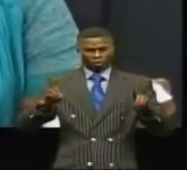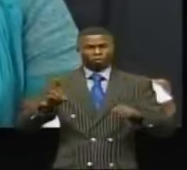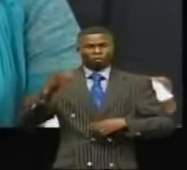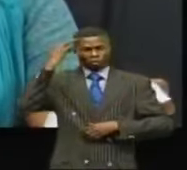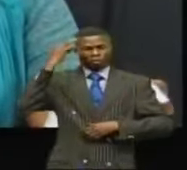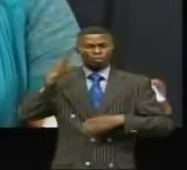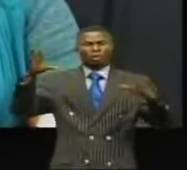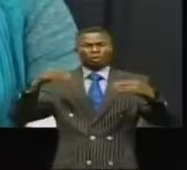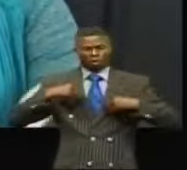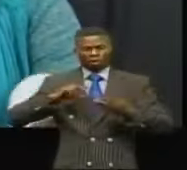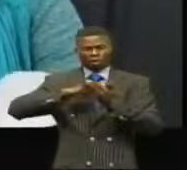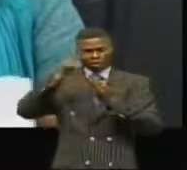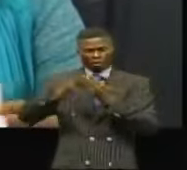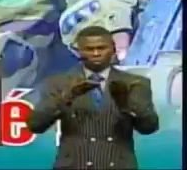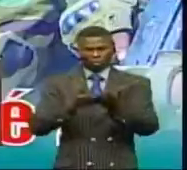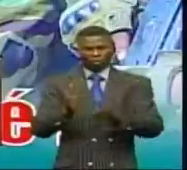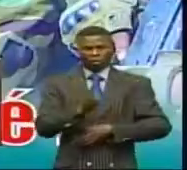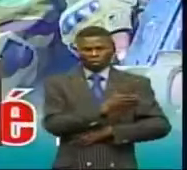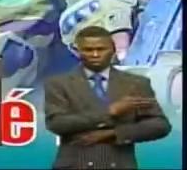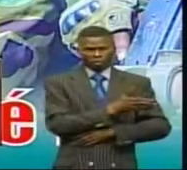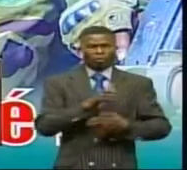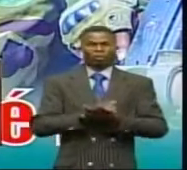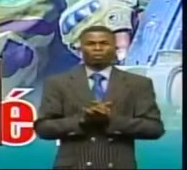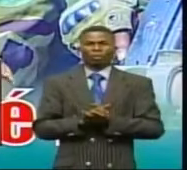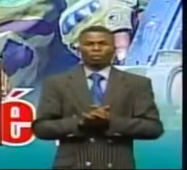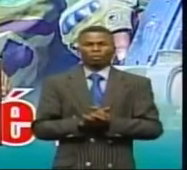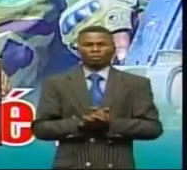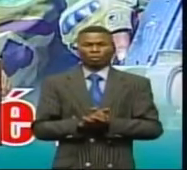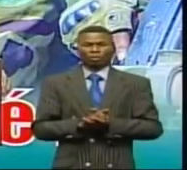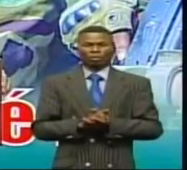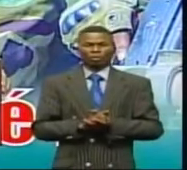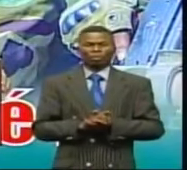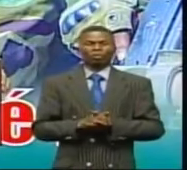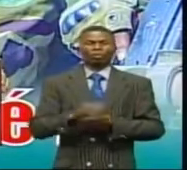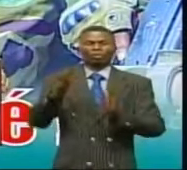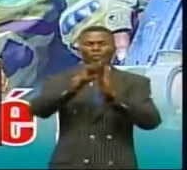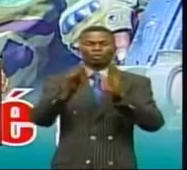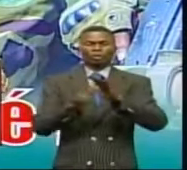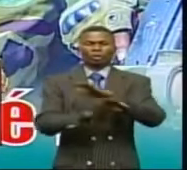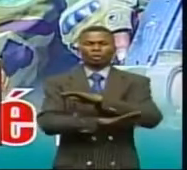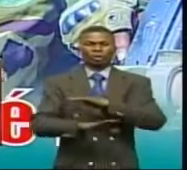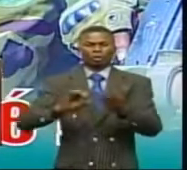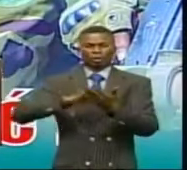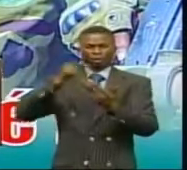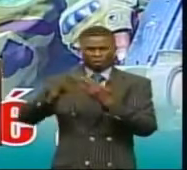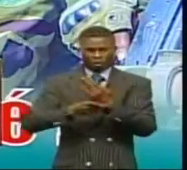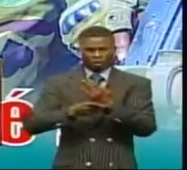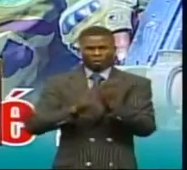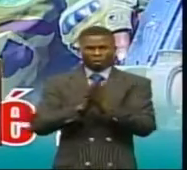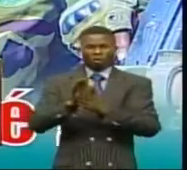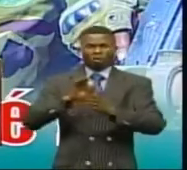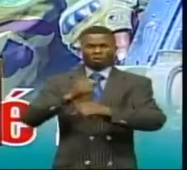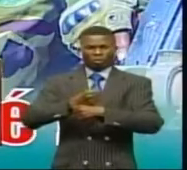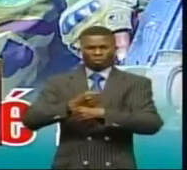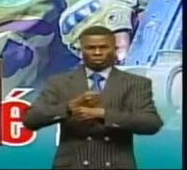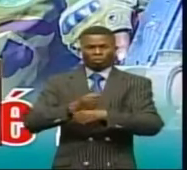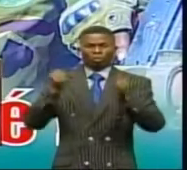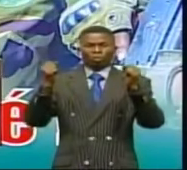de décret a été adopté. Dernier texte, projet de décret portant création et